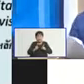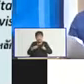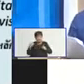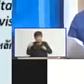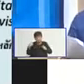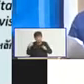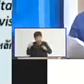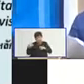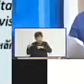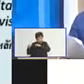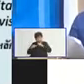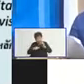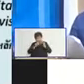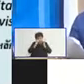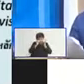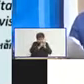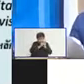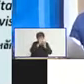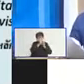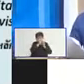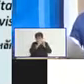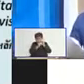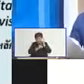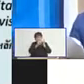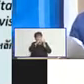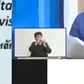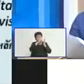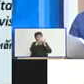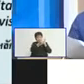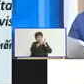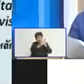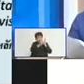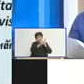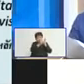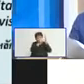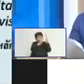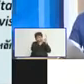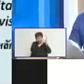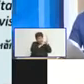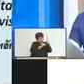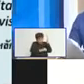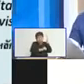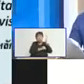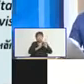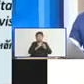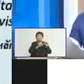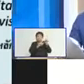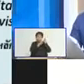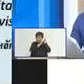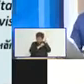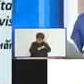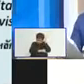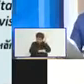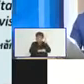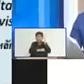านของคนจำนวนหนึ่งที่เข้ามาแล้วเนี่ยจากภาคตะวันออกเฉียงเหนือนะครับลงไปสู่ทางภาคใต้ของไทยนอกจากนี้ในช่วงเวลาเดียวกันนะ